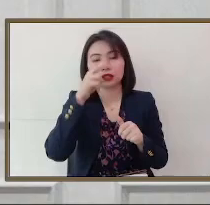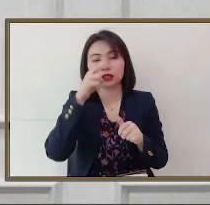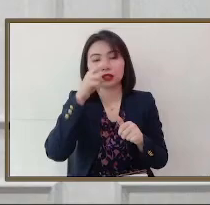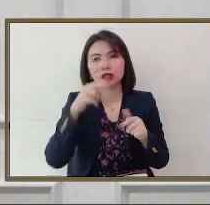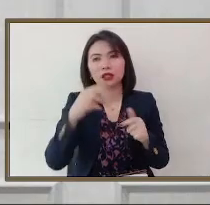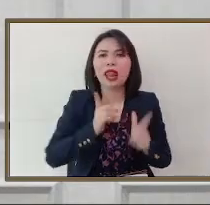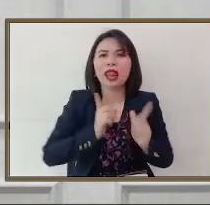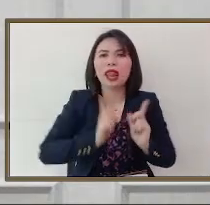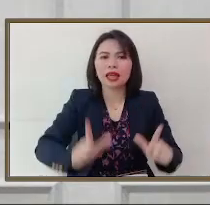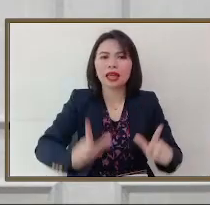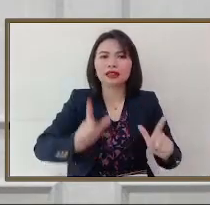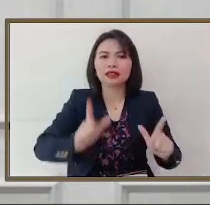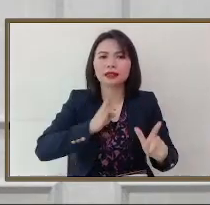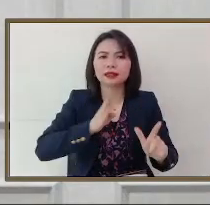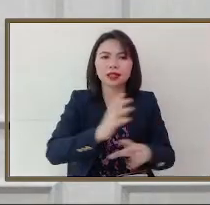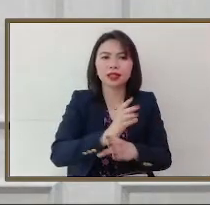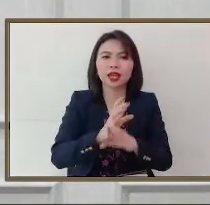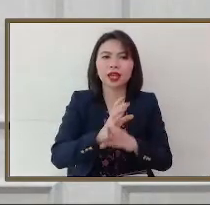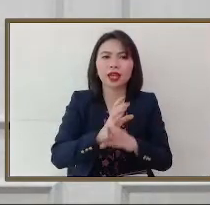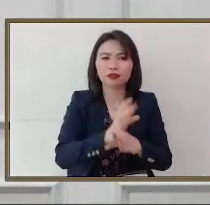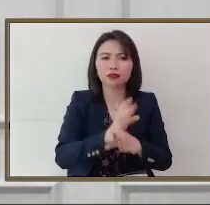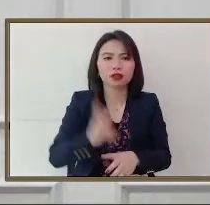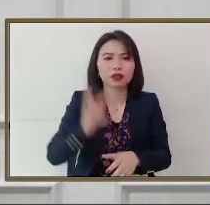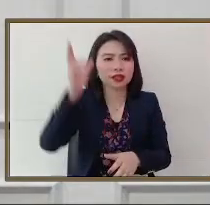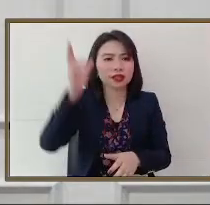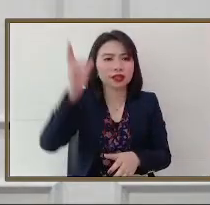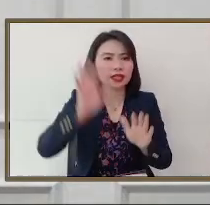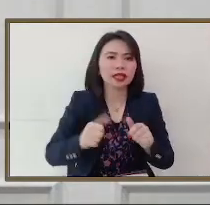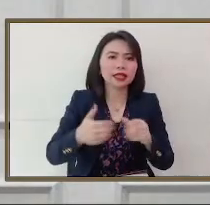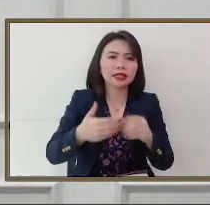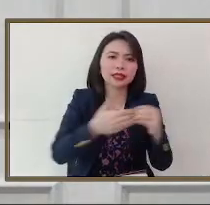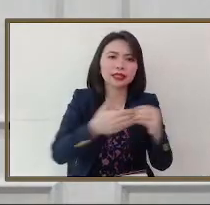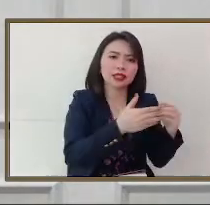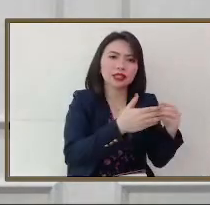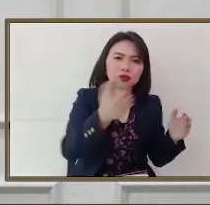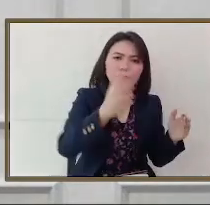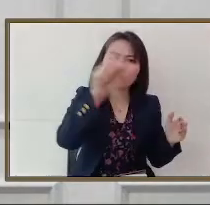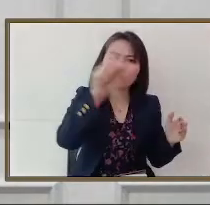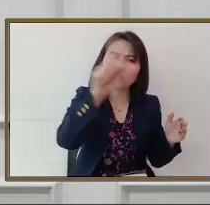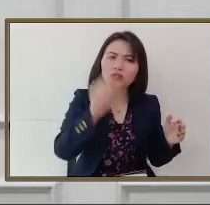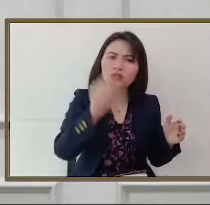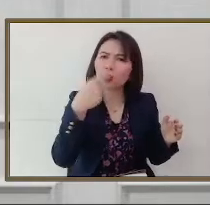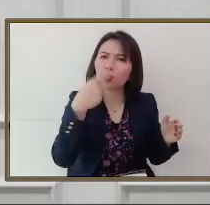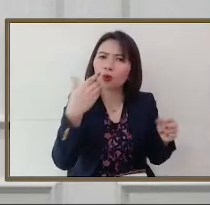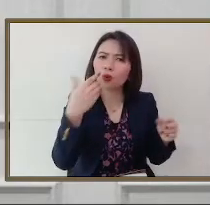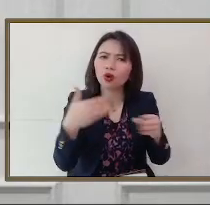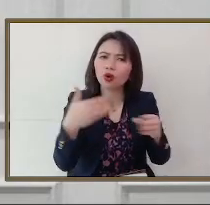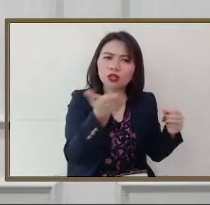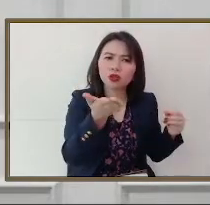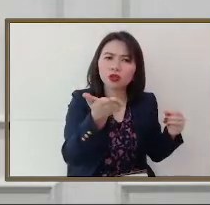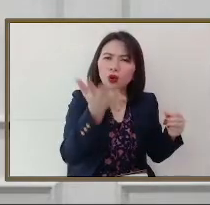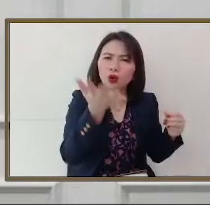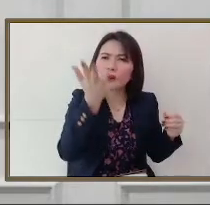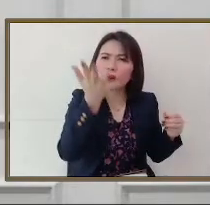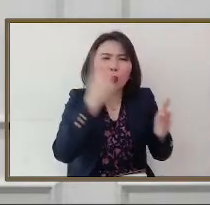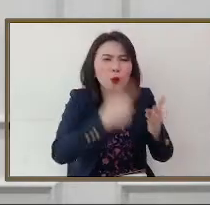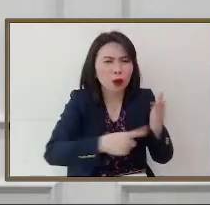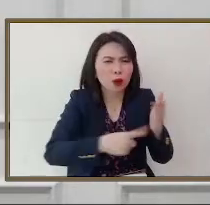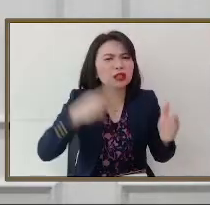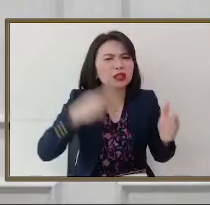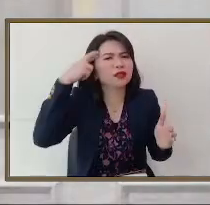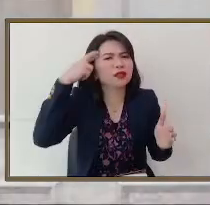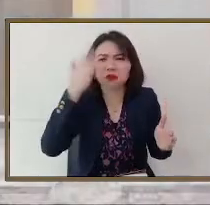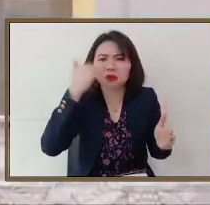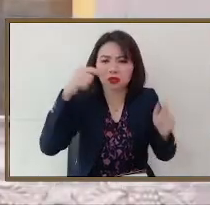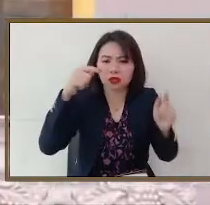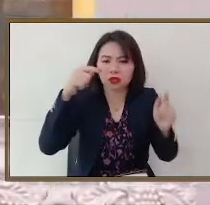careful. Satan can lead you. Who's leading you? Anong dahilan bakit nasa loob tayo ng simbahan? Anong dahilan bakit tayo